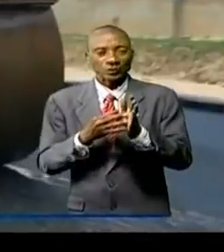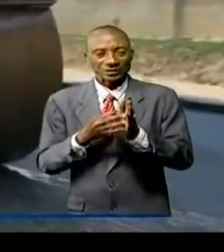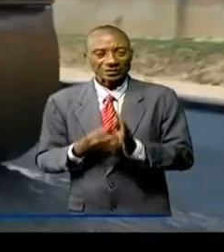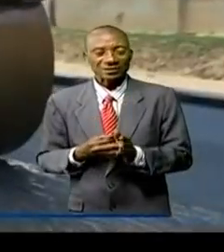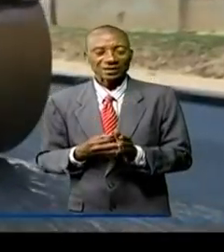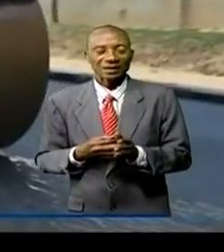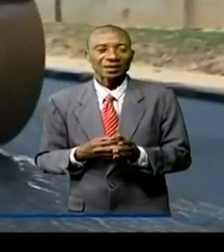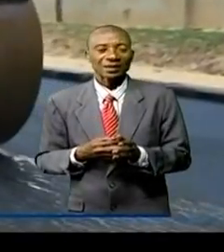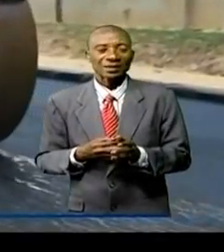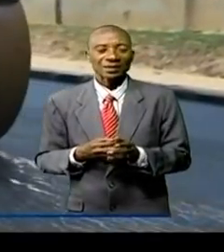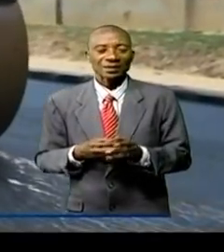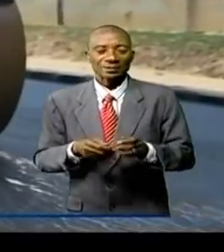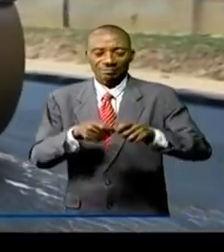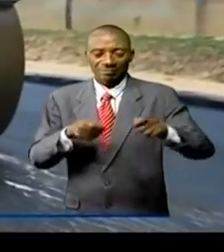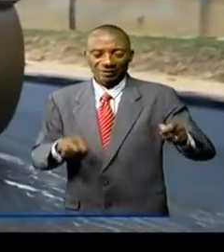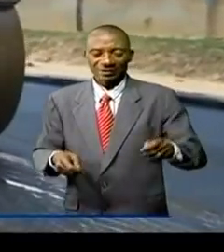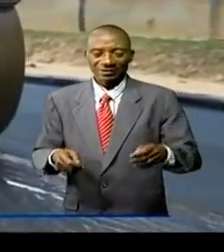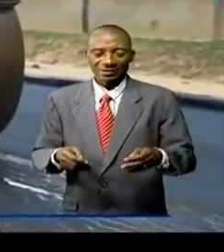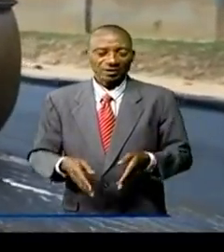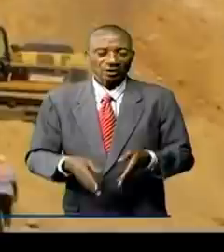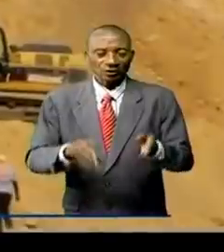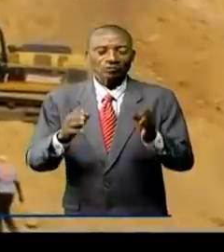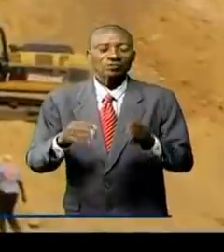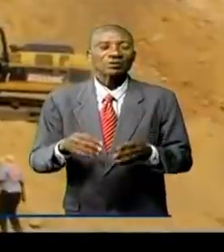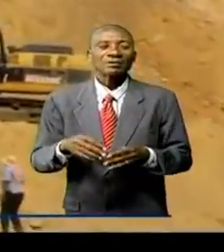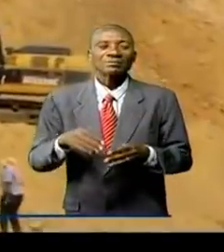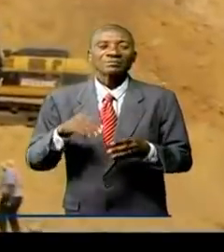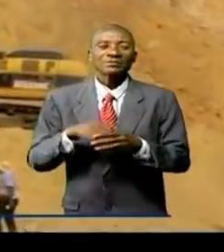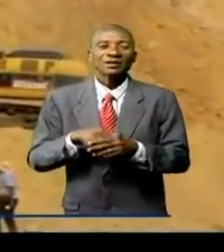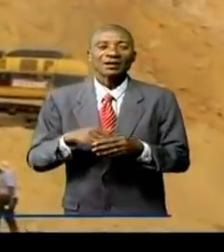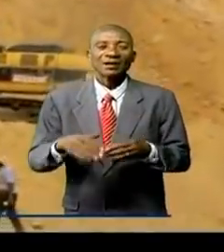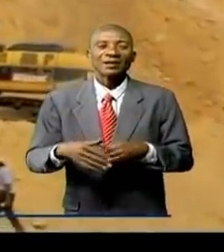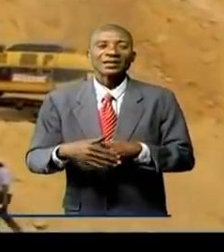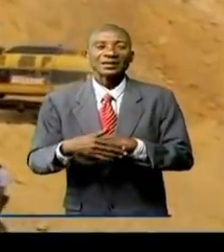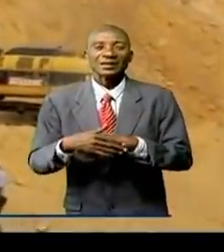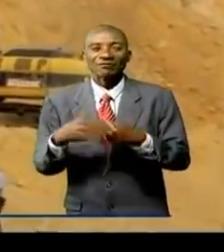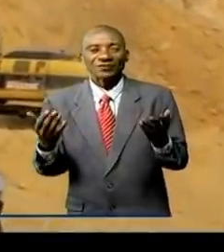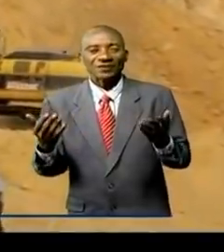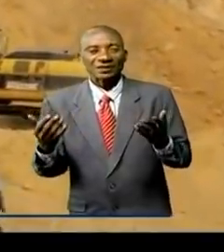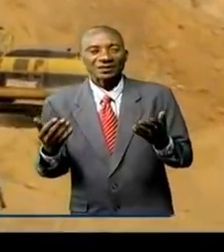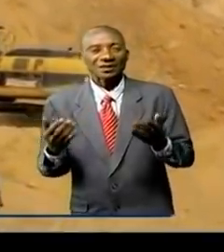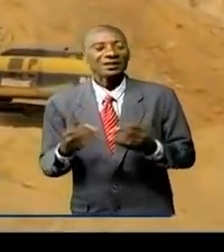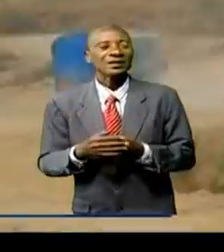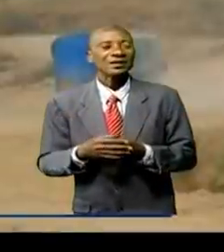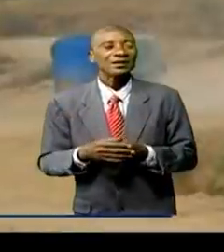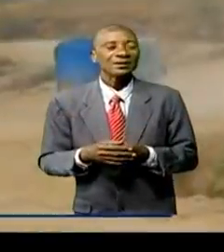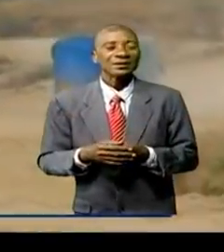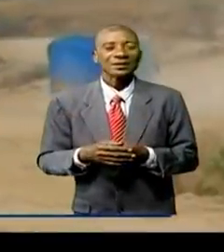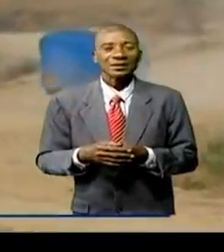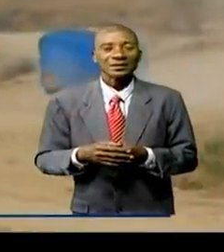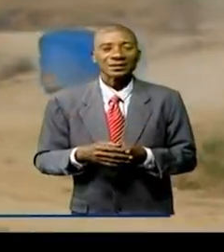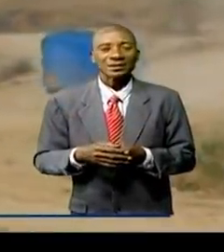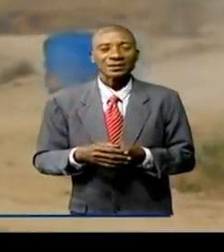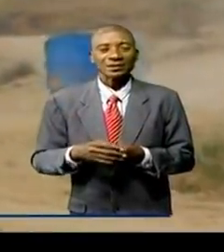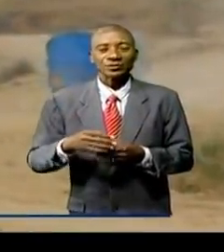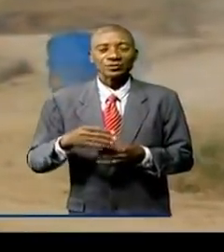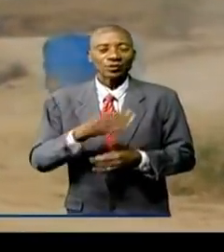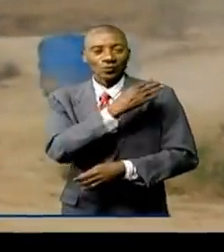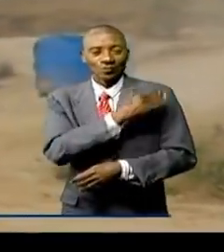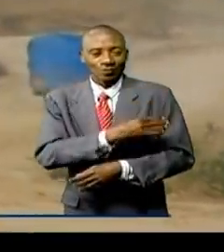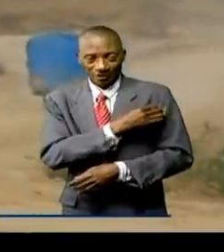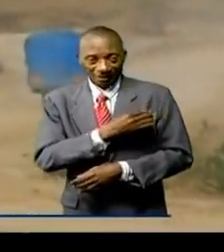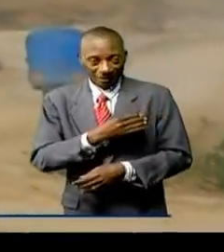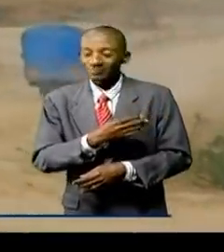route en ville de Bounia, la réhabilitation des routes à terre battue, à l'exemple de la remise en état du tronçon Bounia Kassine Tchoumia,